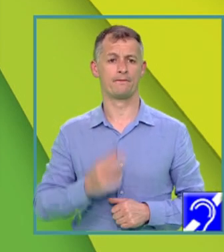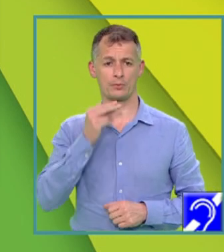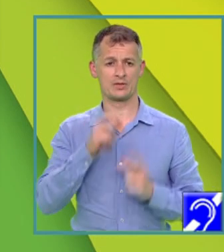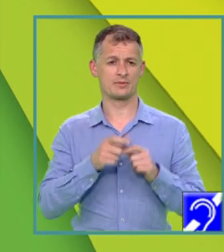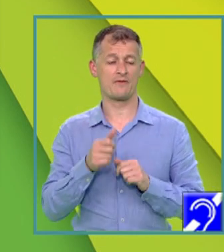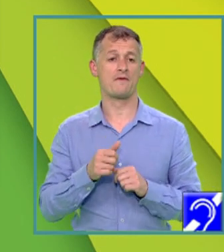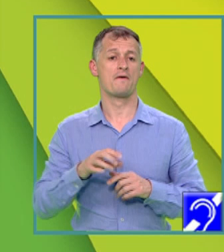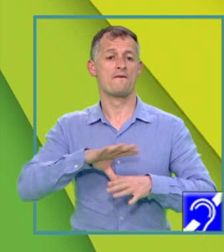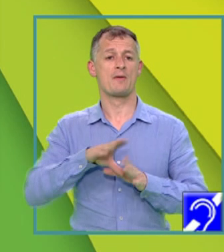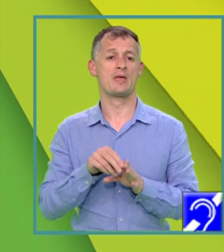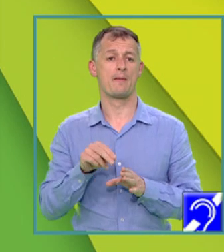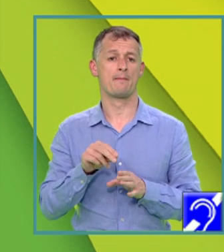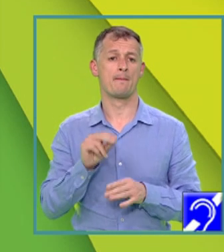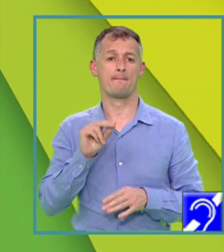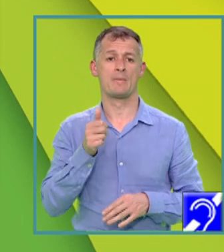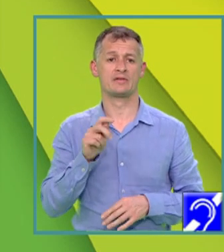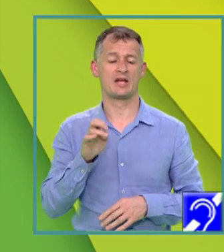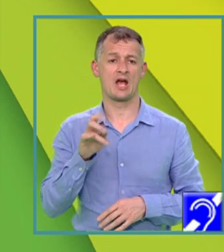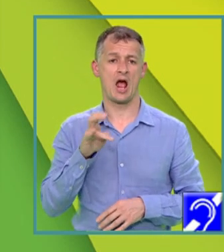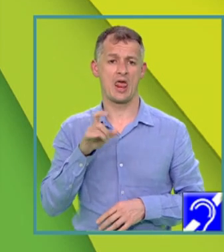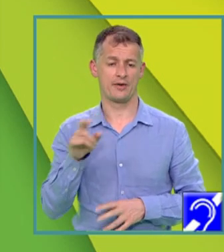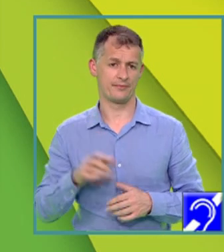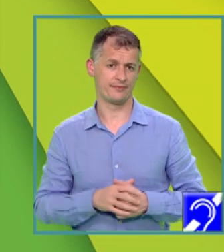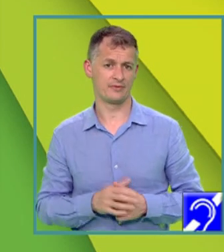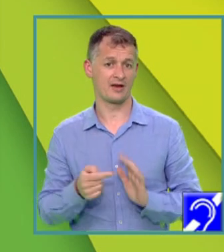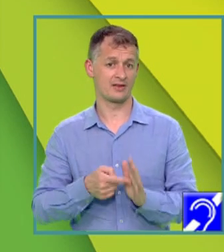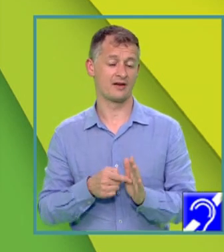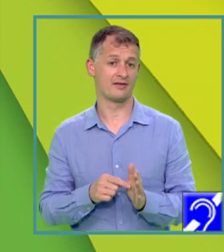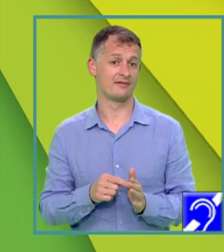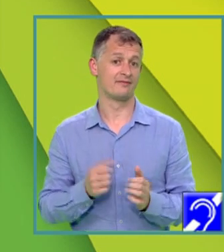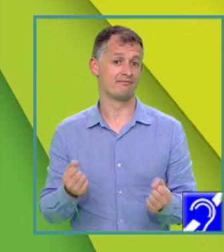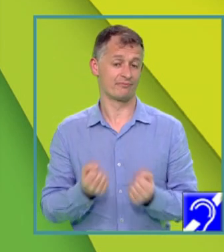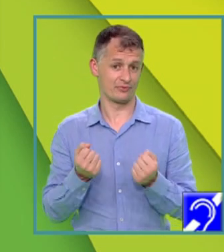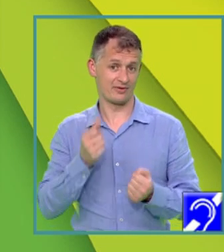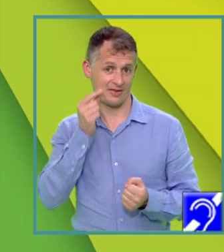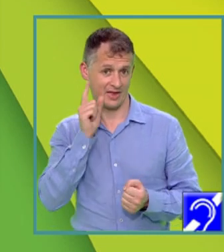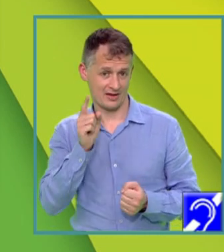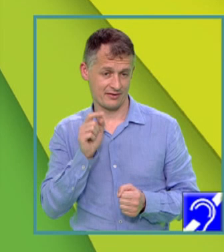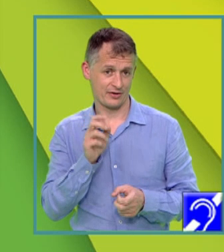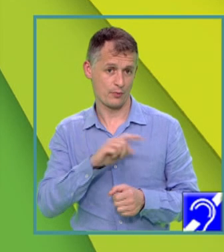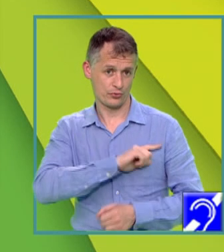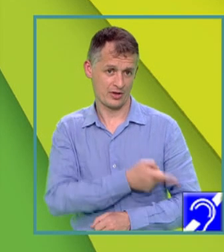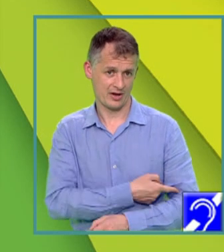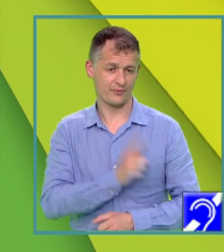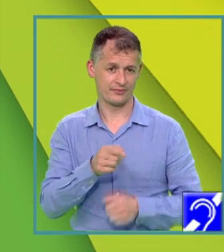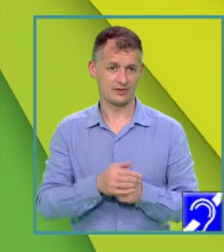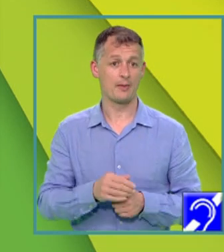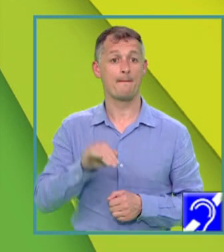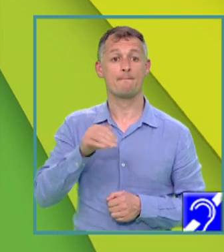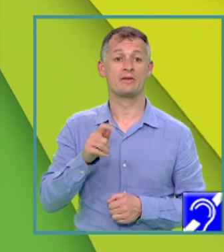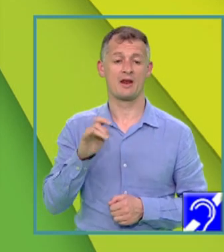patriarhală, scoate în evidență exercitarea puterii din partea tatălui. Matriarhal vorbim despre puterea pe care o